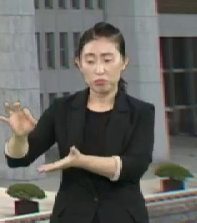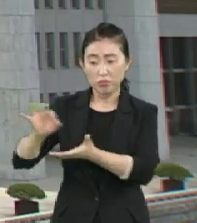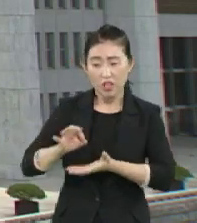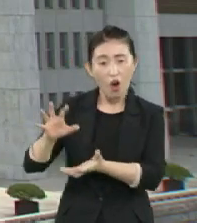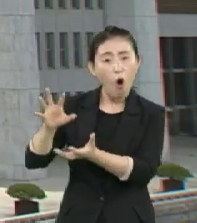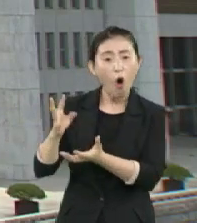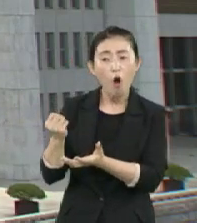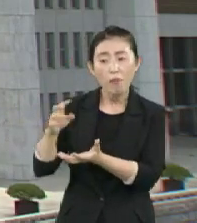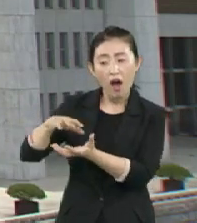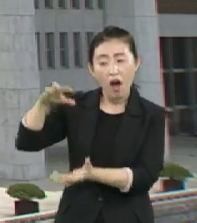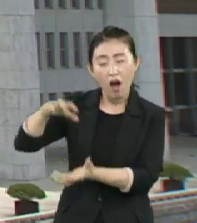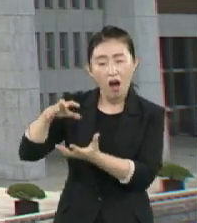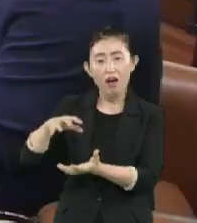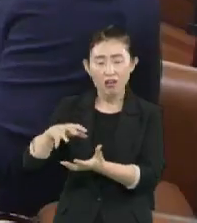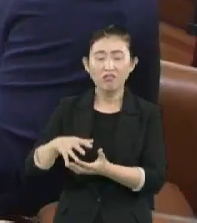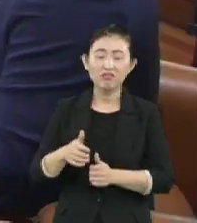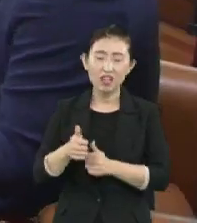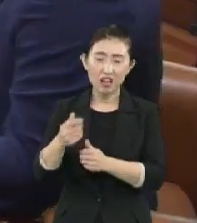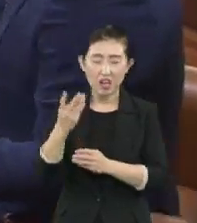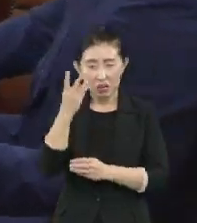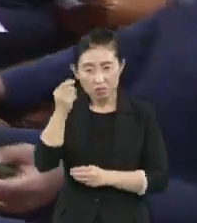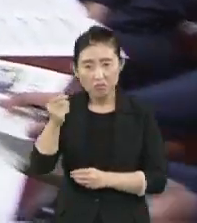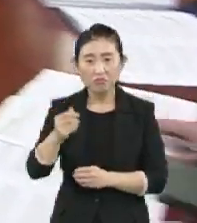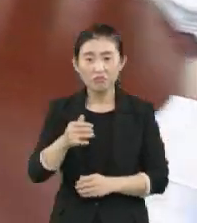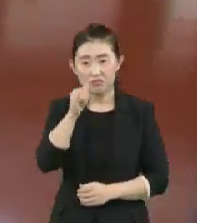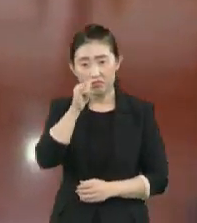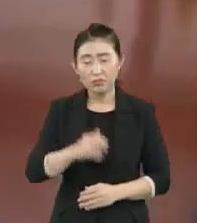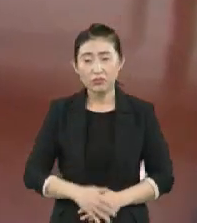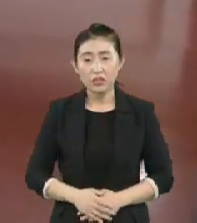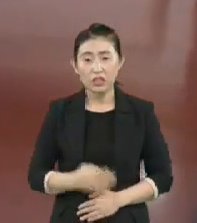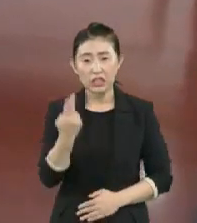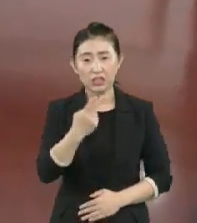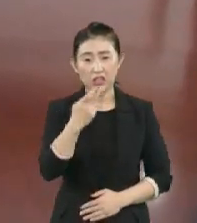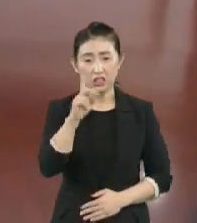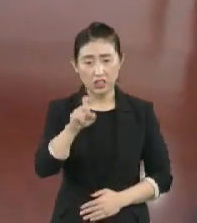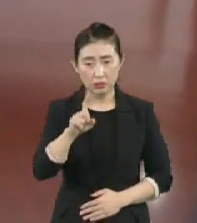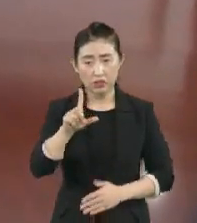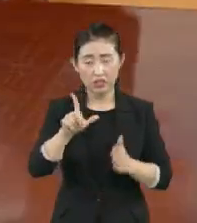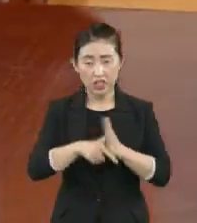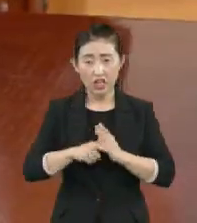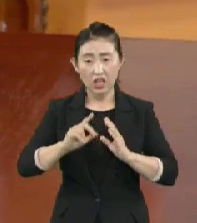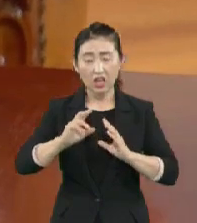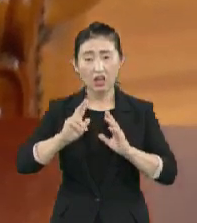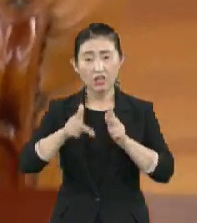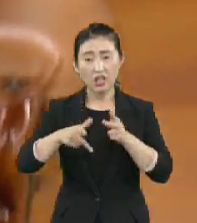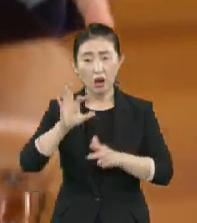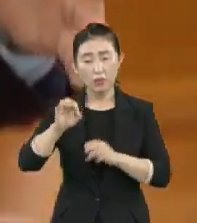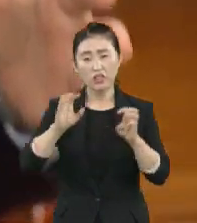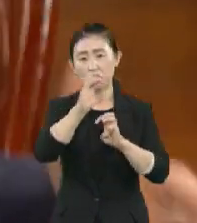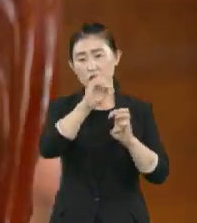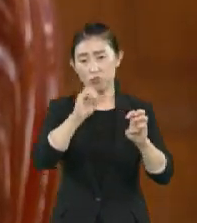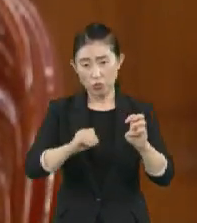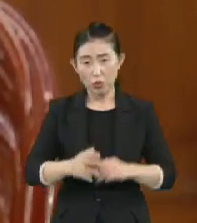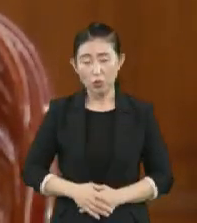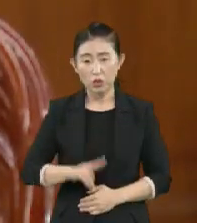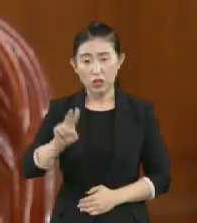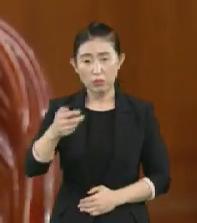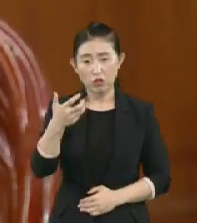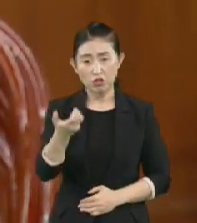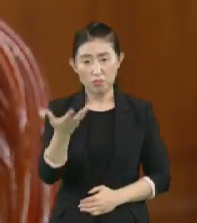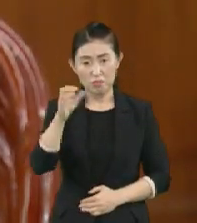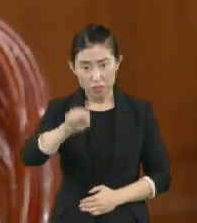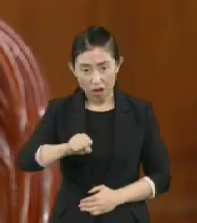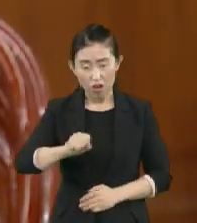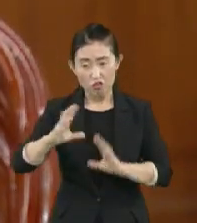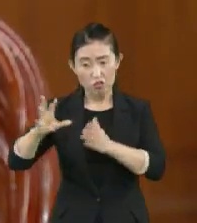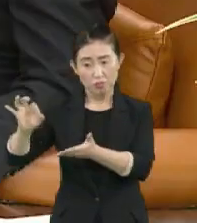얼마나 확보하느냐에 달려 있습니다. 대전시는 지난 2011년 전체 사업비의 30%가량인 298억